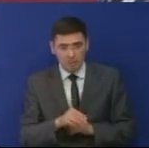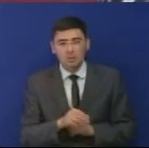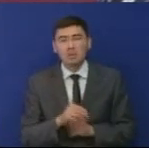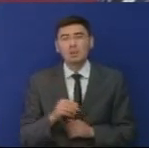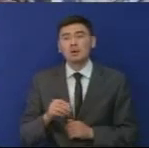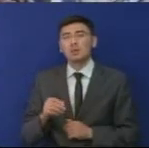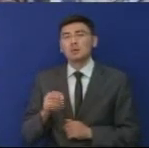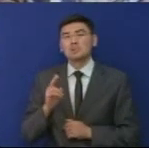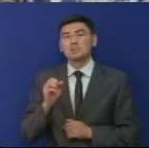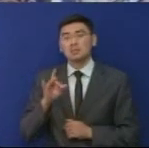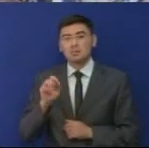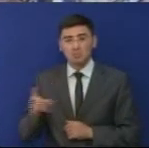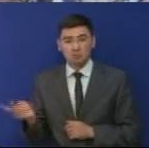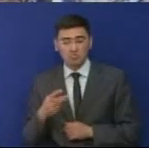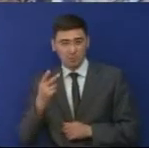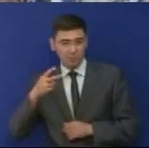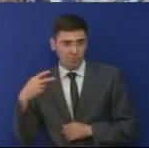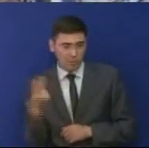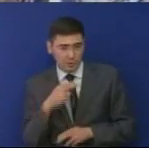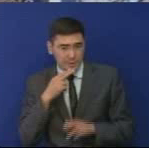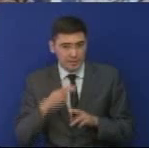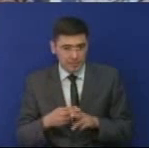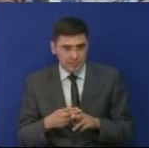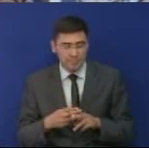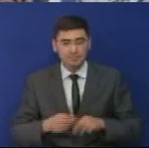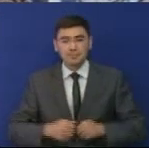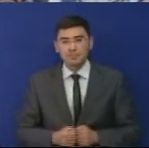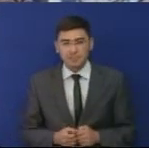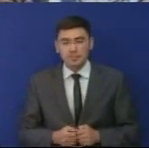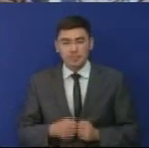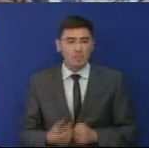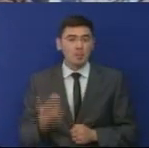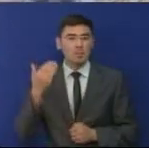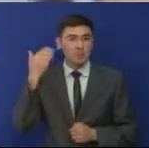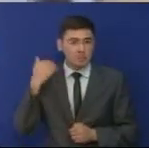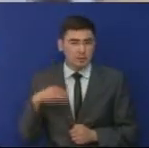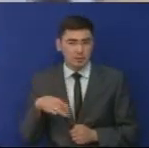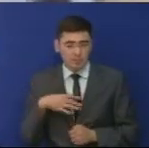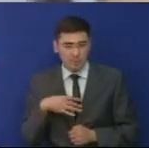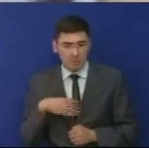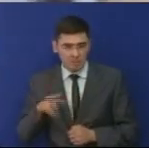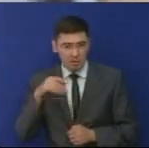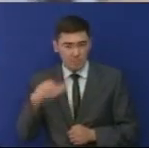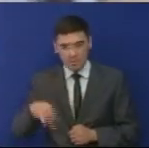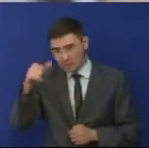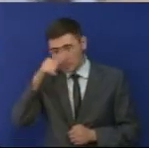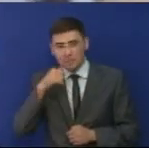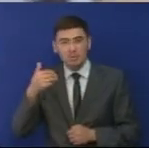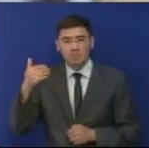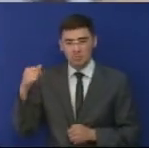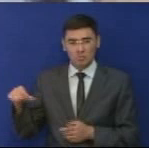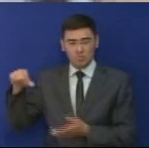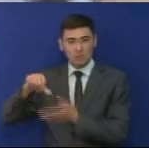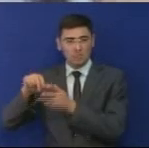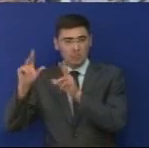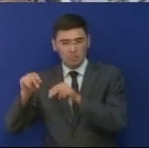Жомарт Кемелулы, их отцы-братья. В своем интервью, которое было записано еще в мае месяце, она вспоминала, каким нынешний президент